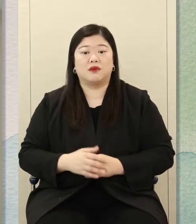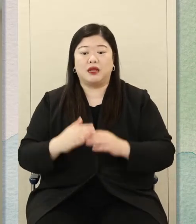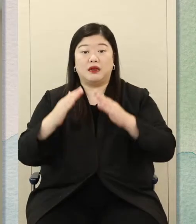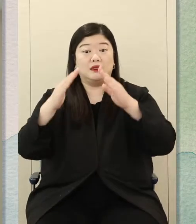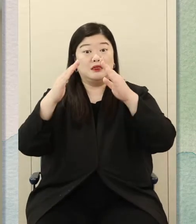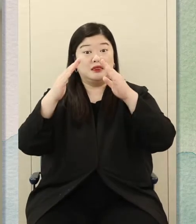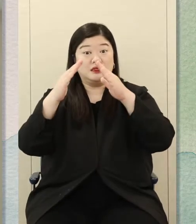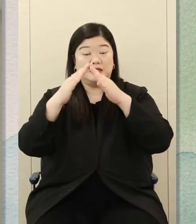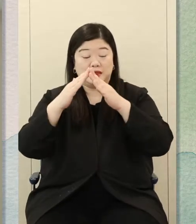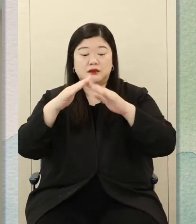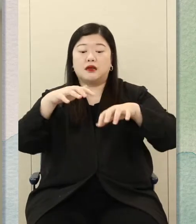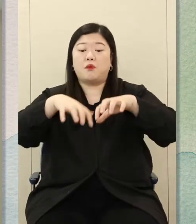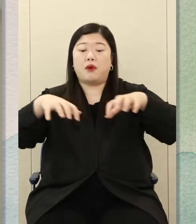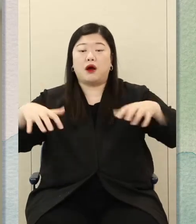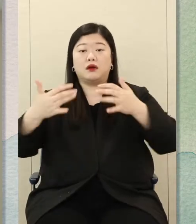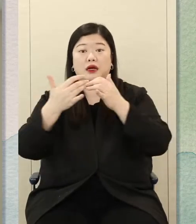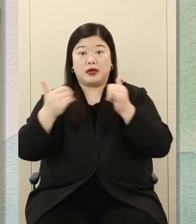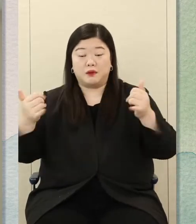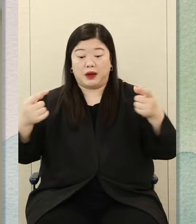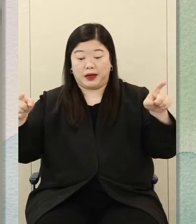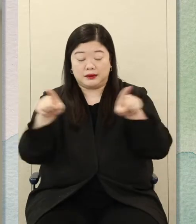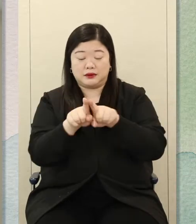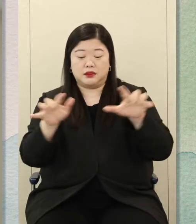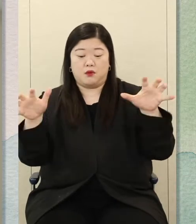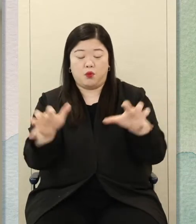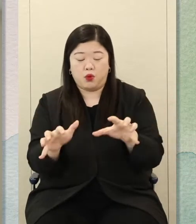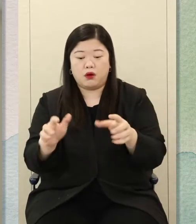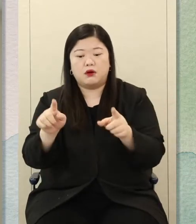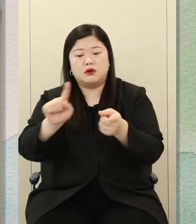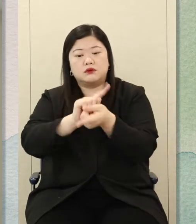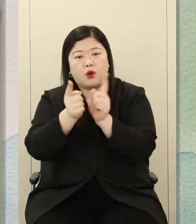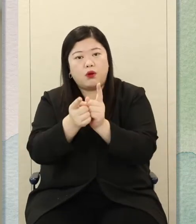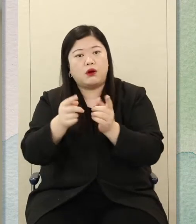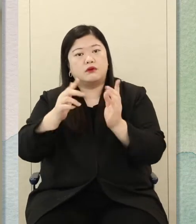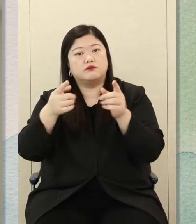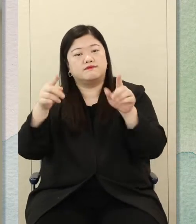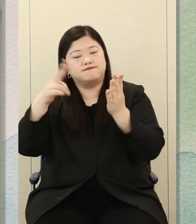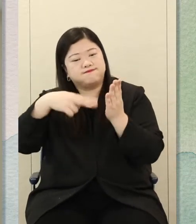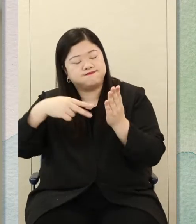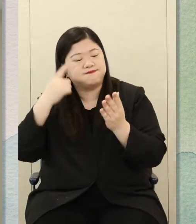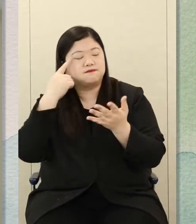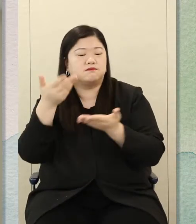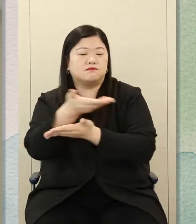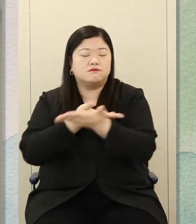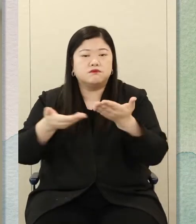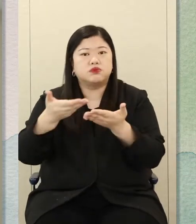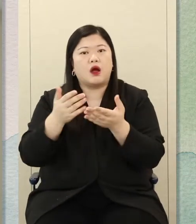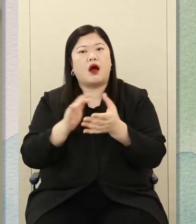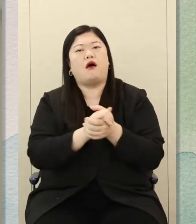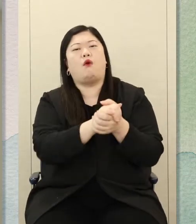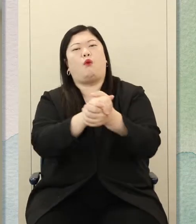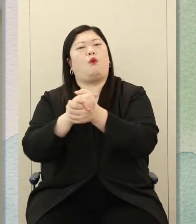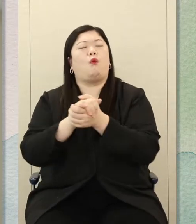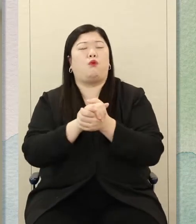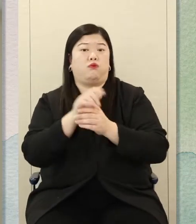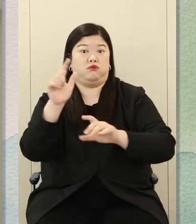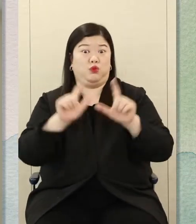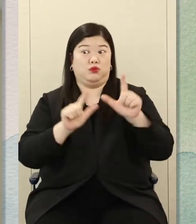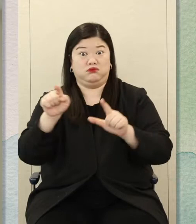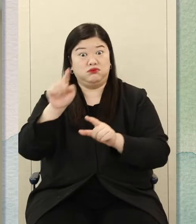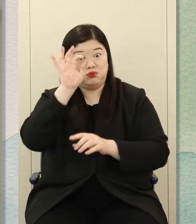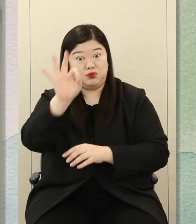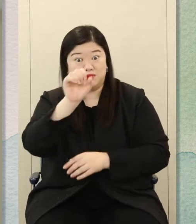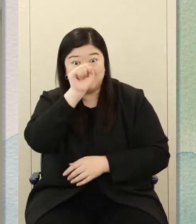삶을 아름답게 살아갈 것인가 그런 거에 대해서 굉장히 롤모델처럼 이렇게 되신 거예요. 그러니까 너무 좋아 보이시잖아요.